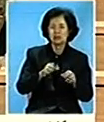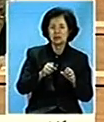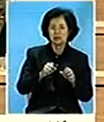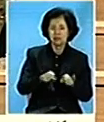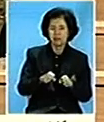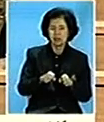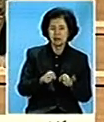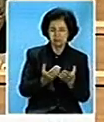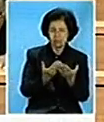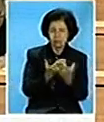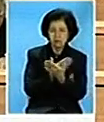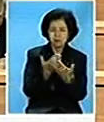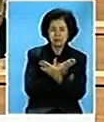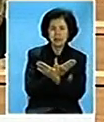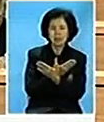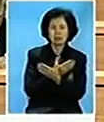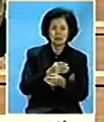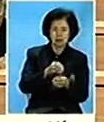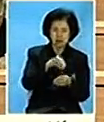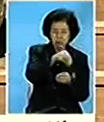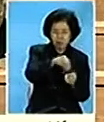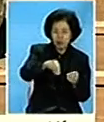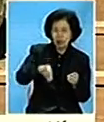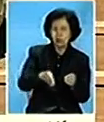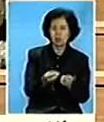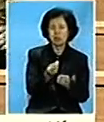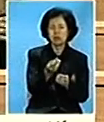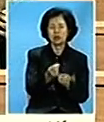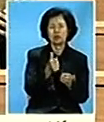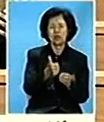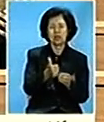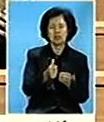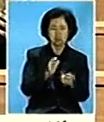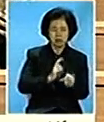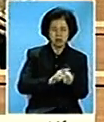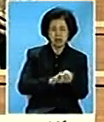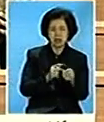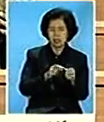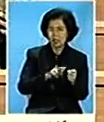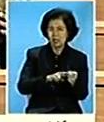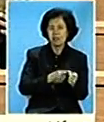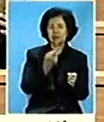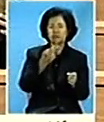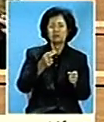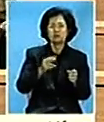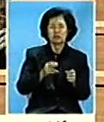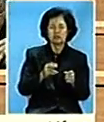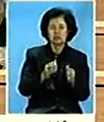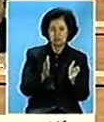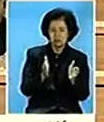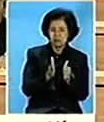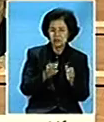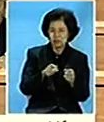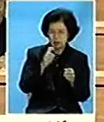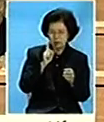ะปรับเปลี่ยนการเพาะปลูกได้ในระยะเวลาอันสั้นระยะเวลาช่วงแรกๆเนี่ยนะครับระยะเวลาไม่นานนักเนี่ยก็คงมี